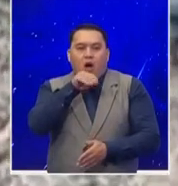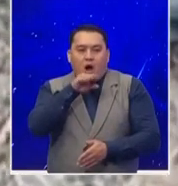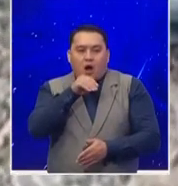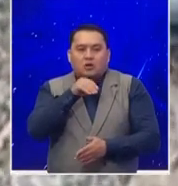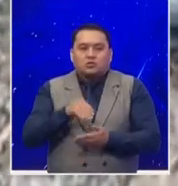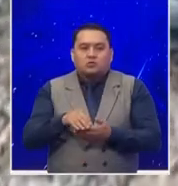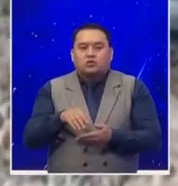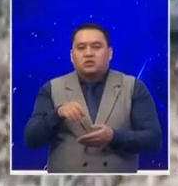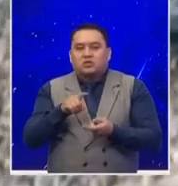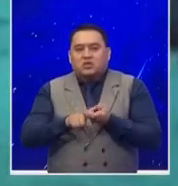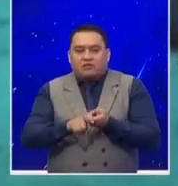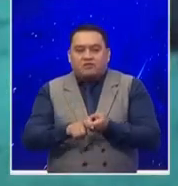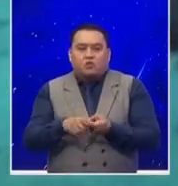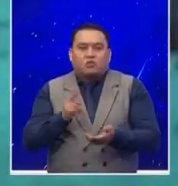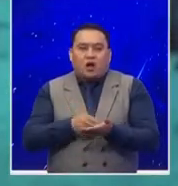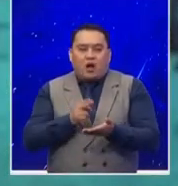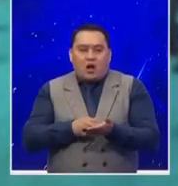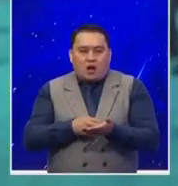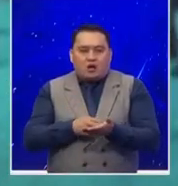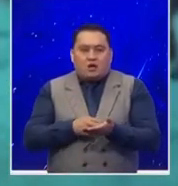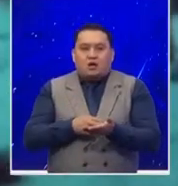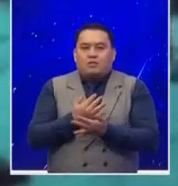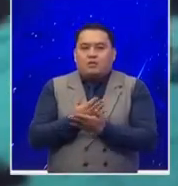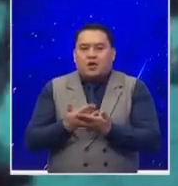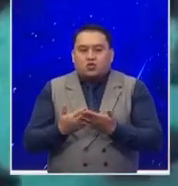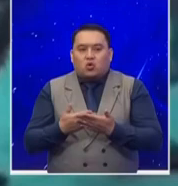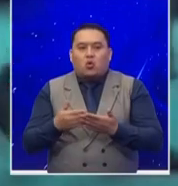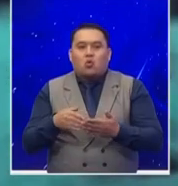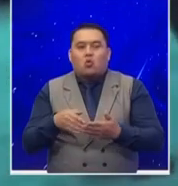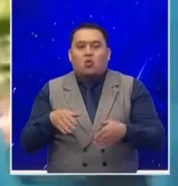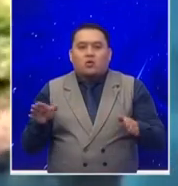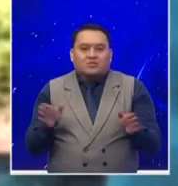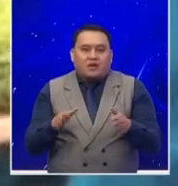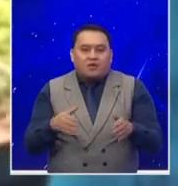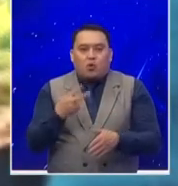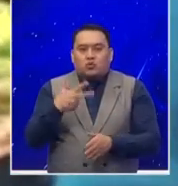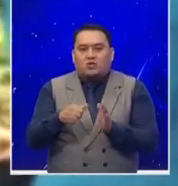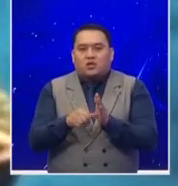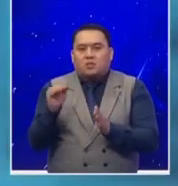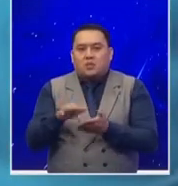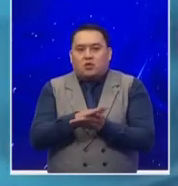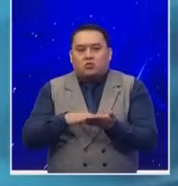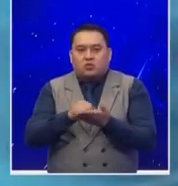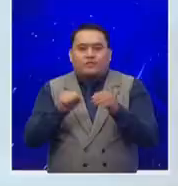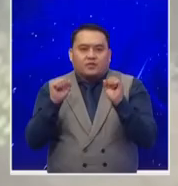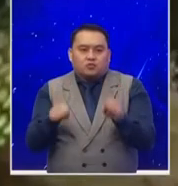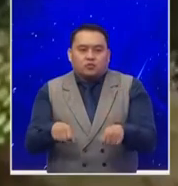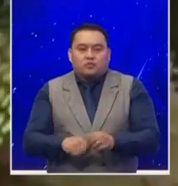кейін құс тұмауының өршуін растады. Ал Алапуджа мен Коттайам округтерінде шамамен 36 мың құс жойылуы мүмкін.